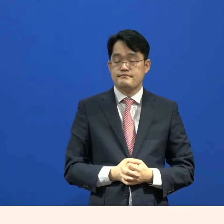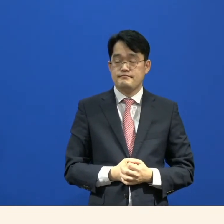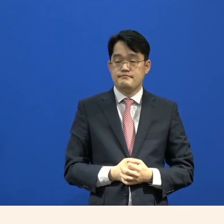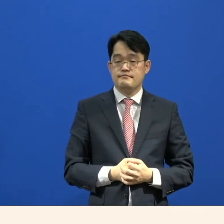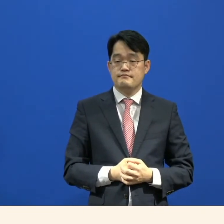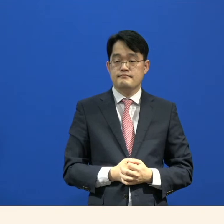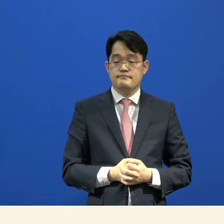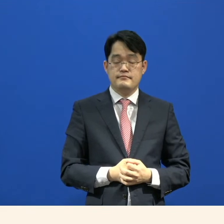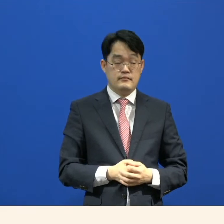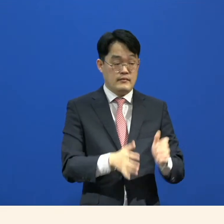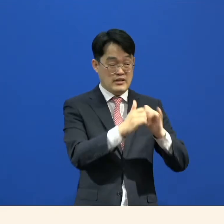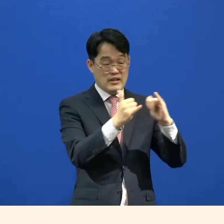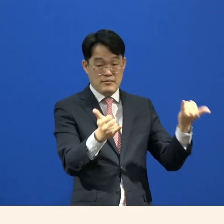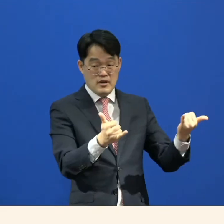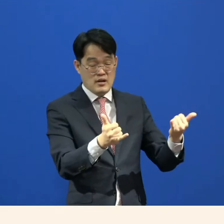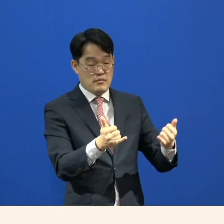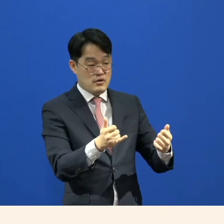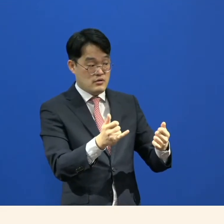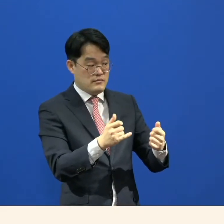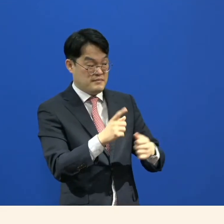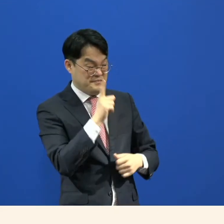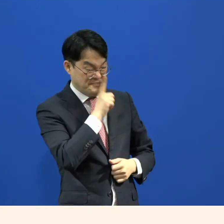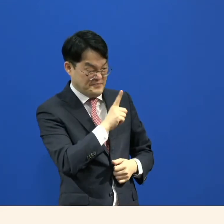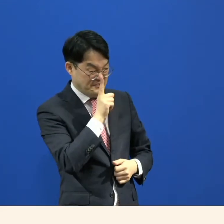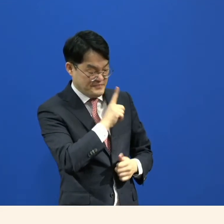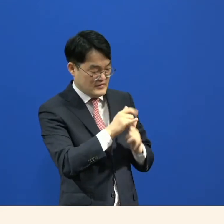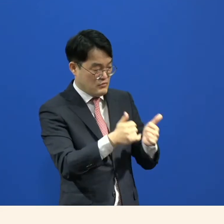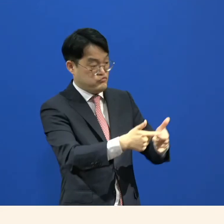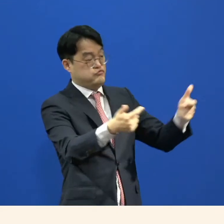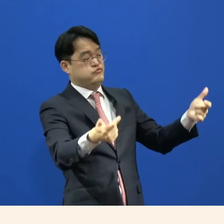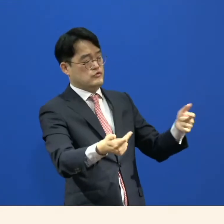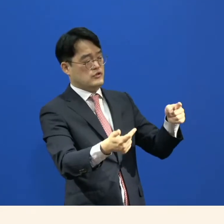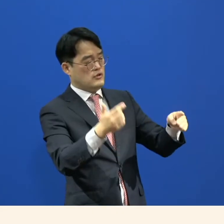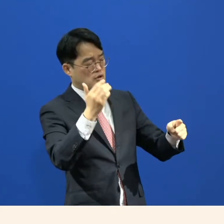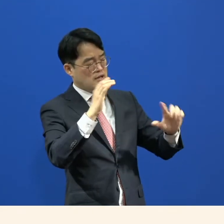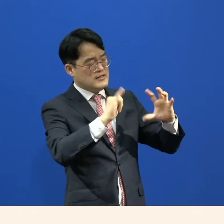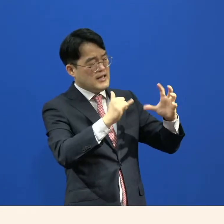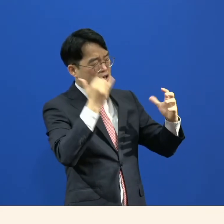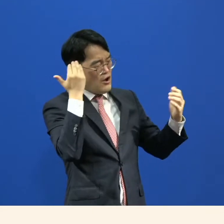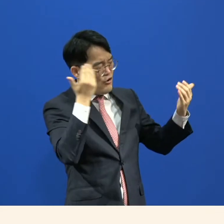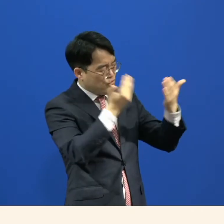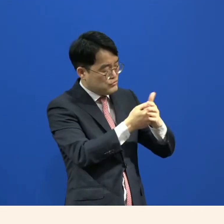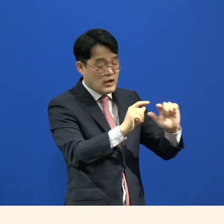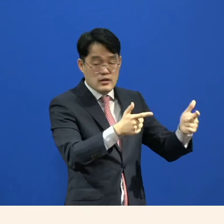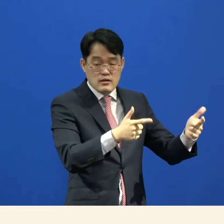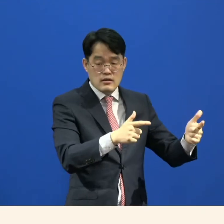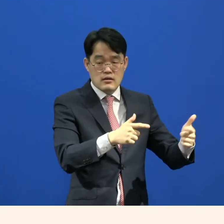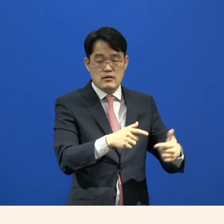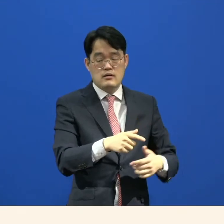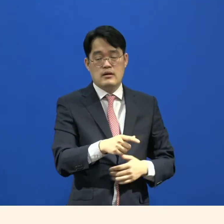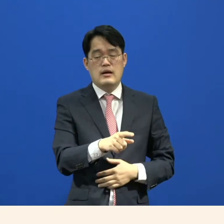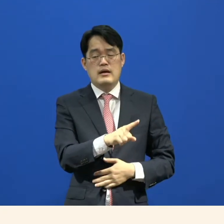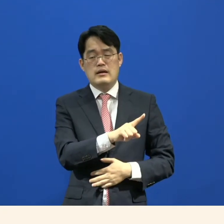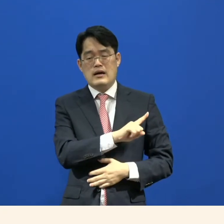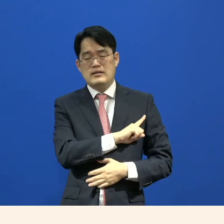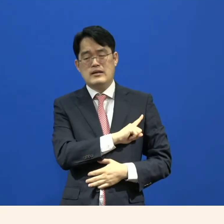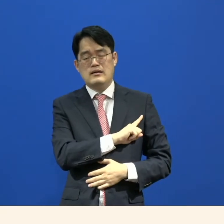사람들이 점점 악해져 가서 세상이 어두운 게 아니에요. 가장 절망적인 것은 세상이 그리스도의